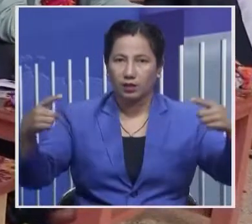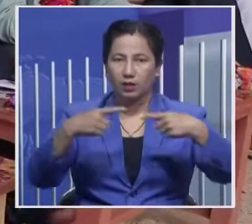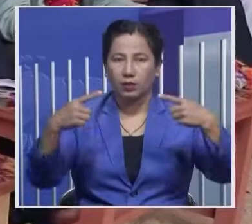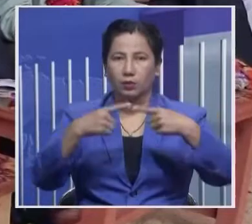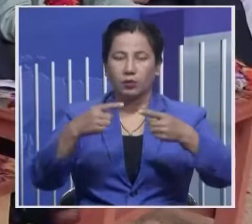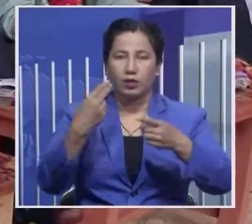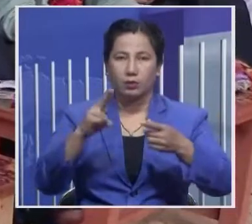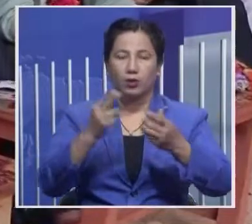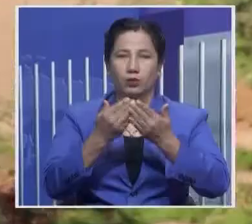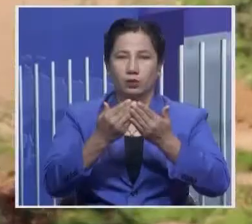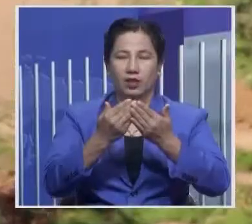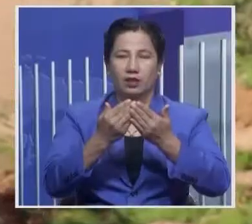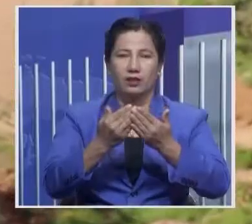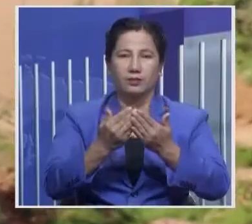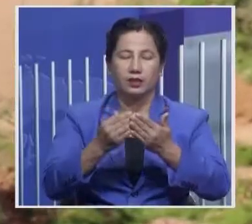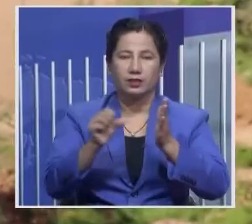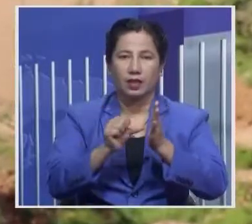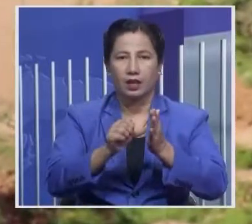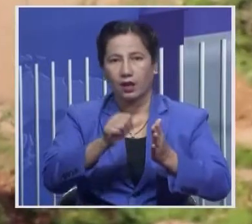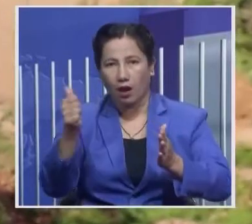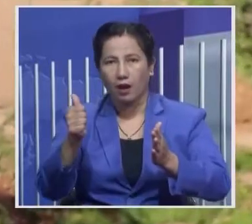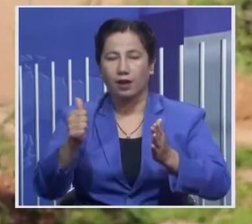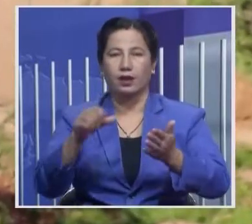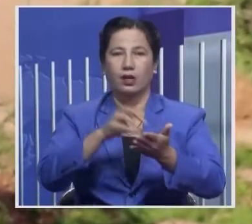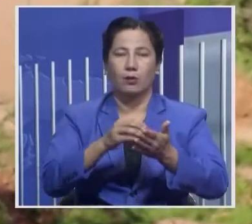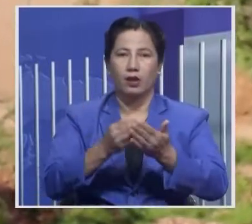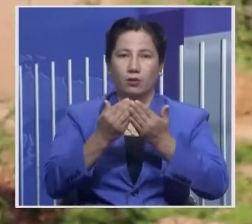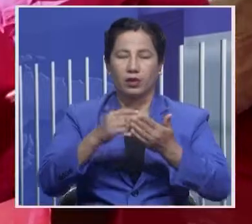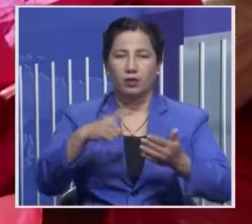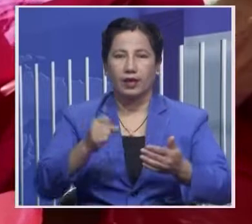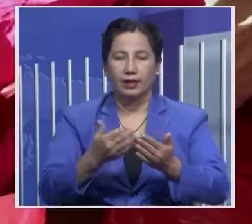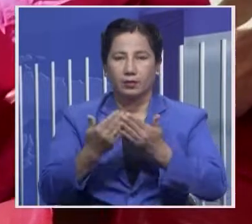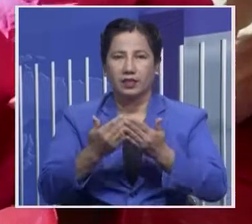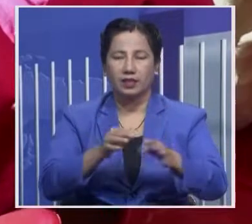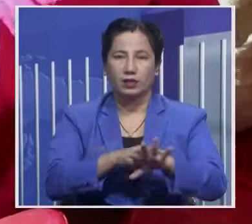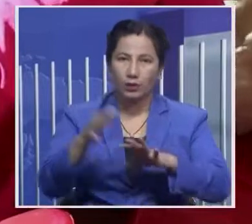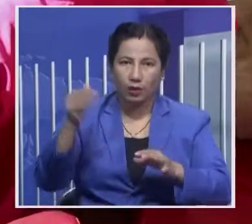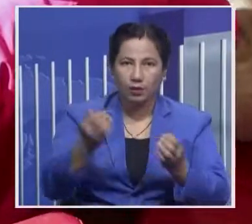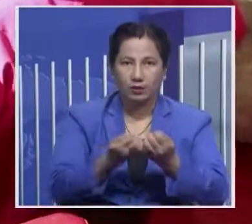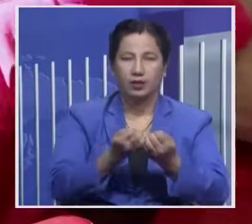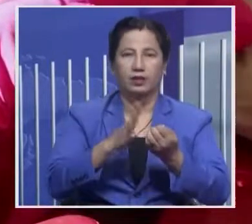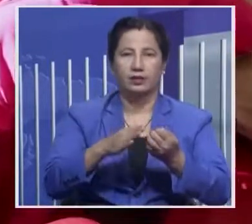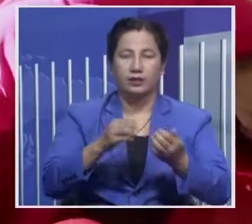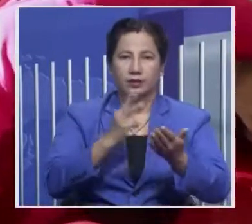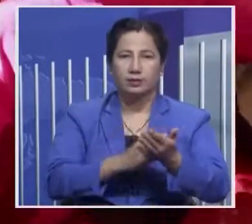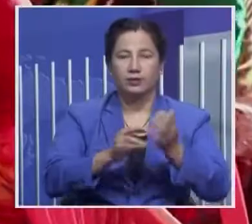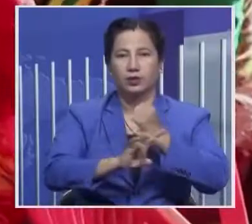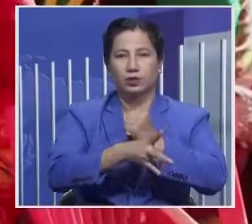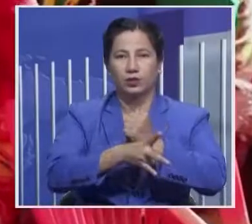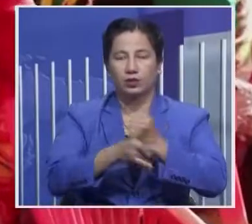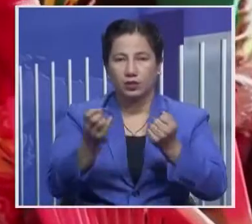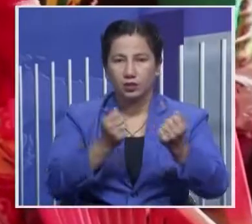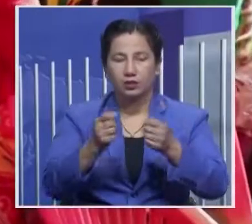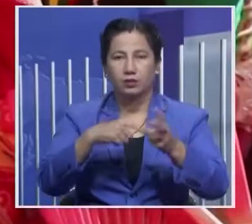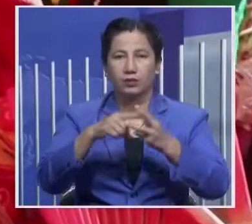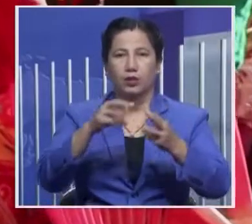रहेको उक्त विद्यालयमा जिल्लाका अन्य ठाउँबाट समेत पढाइका लागि विद्यार्थीहरू आउने गरेका छन्। सीमित स्रोत र साधनका बीच